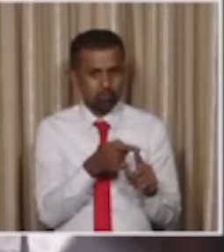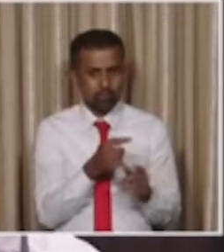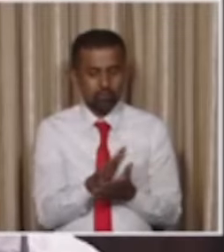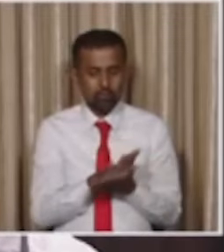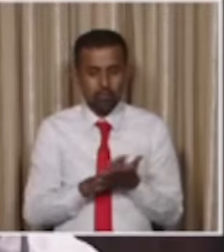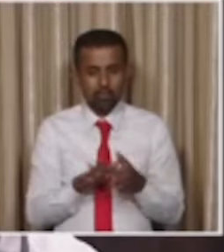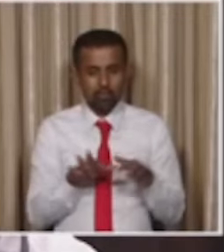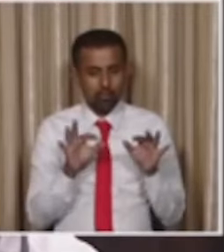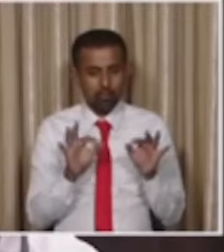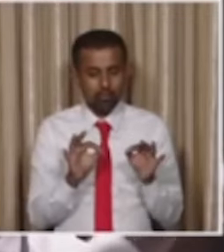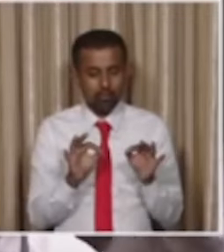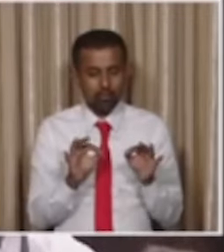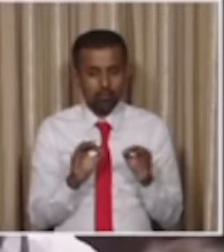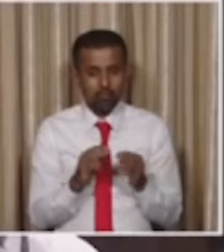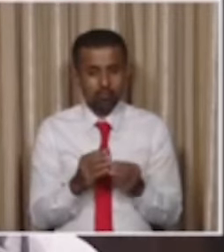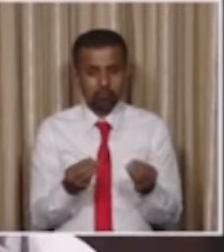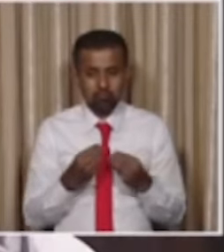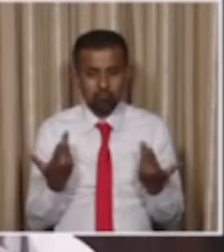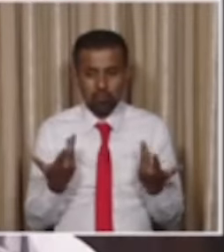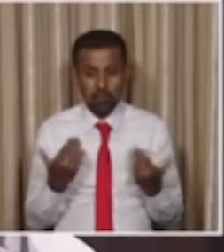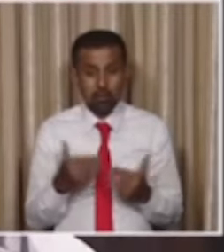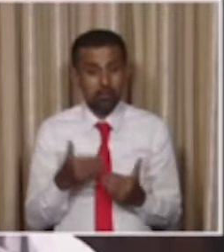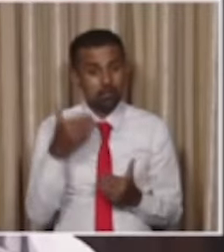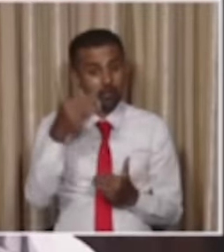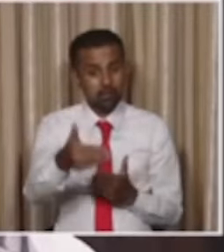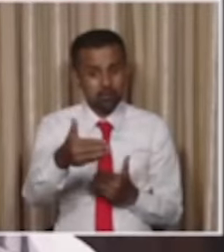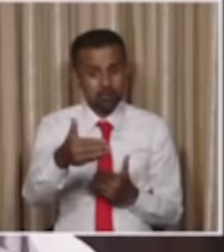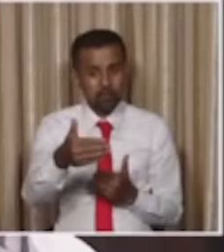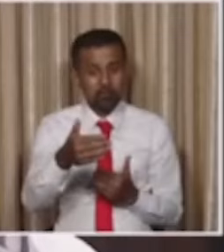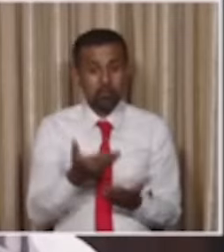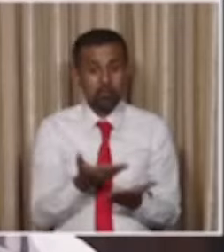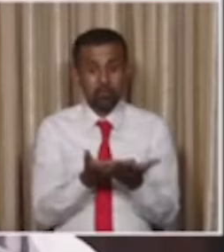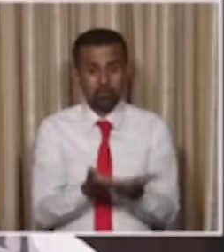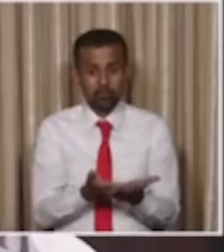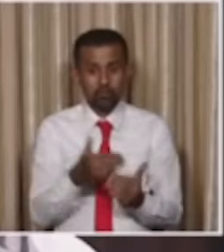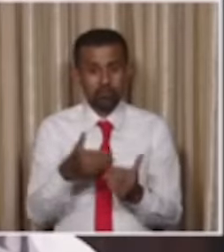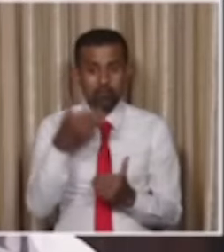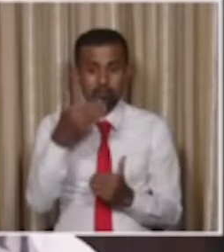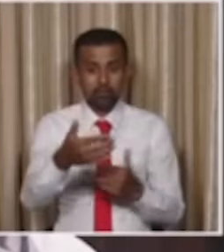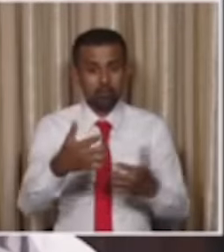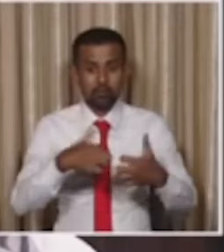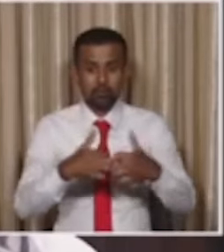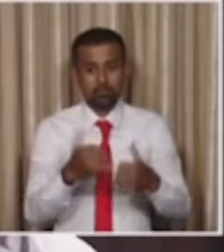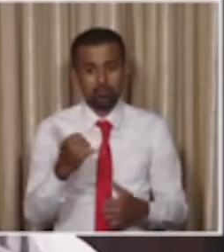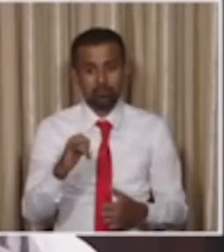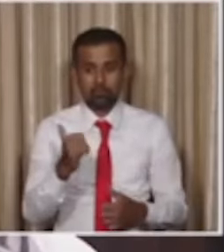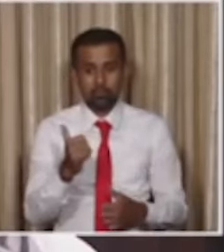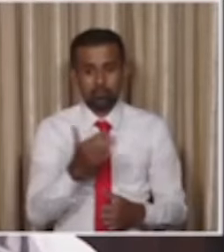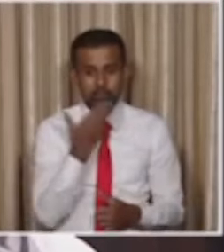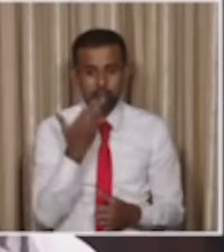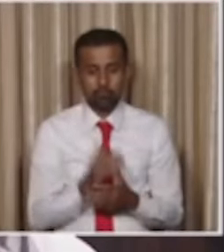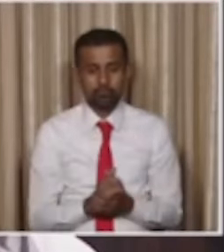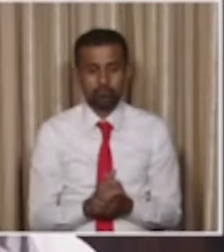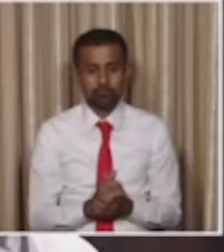නිසි අර්ථකථනයක් ලබා ගත්තේ නැත්නම් ඉදිරියේදී මේක රෙකෝඩ් වෙන නිසා ඉදිරියේදී ගැටලුවක් ඇති වෙන්න නියමිතව තියෙනවා. ඒ වගේම